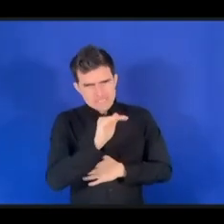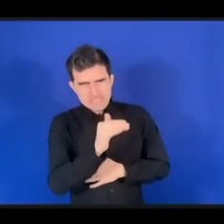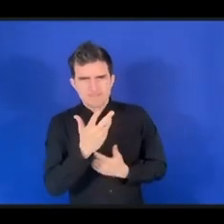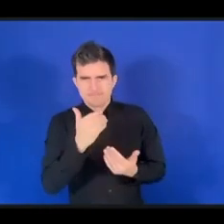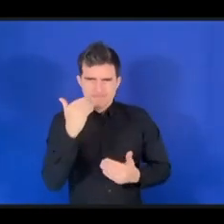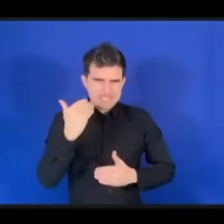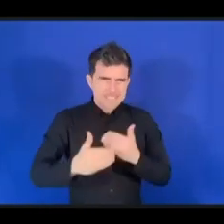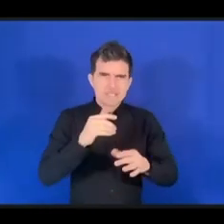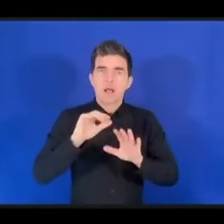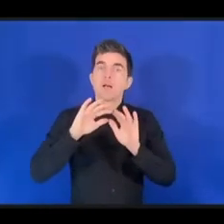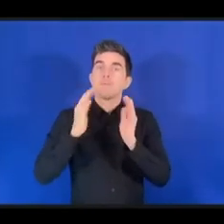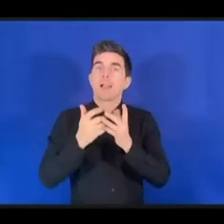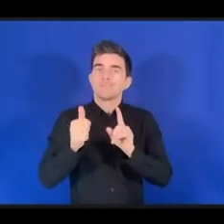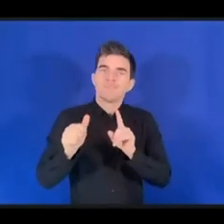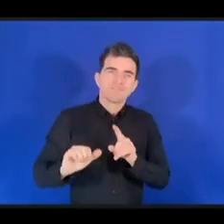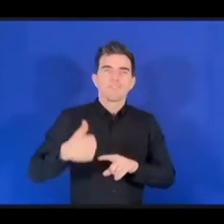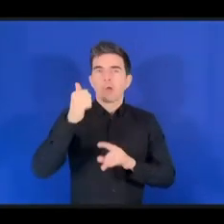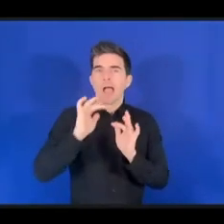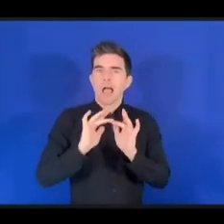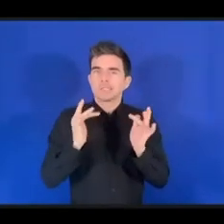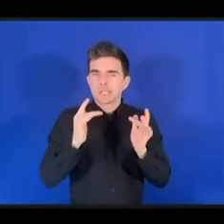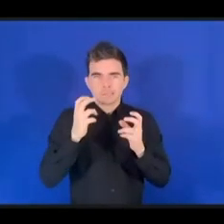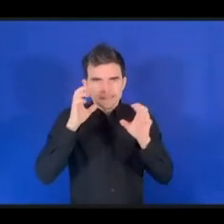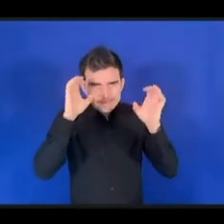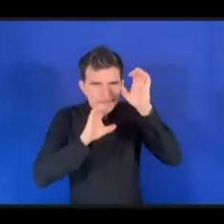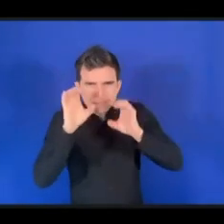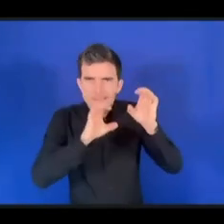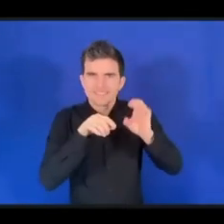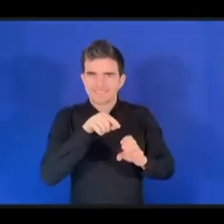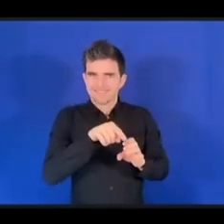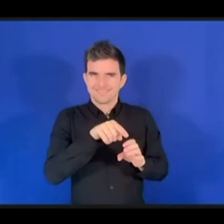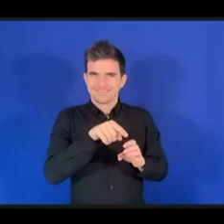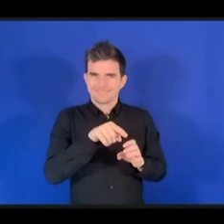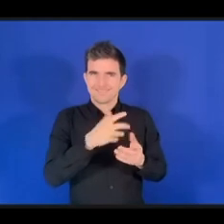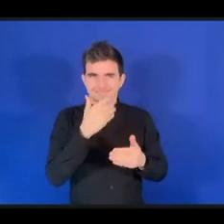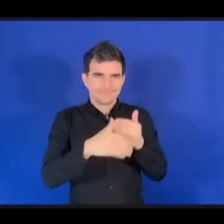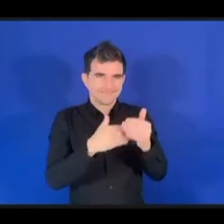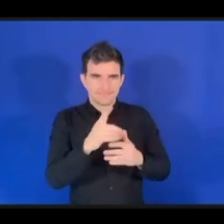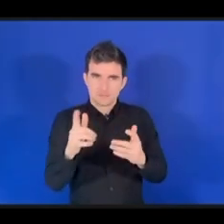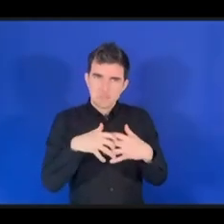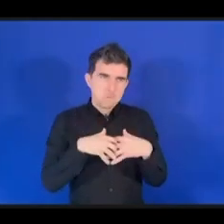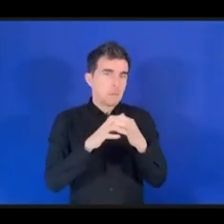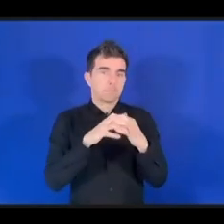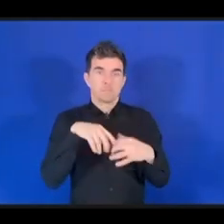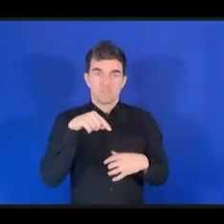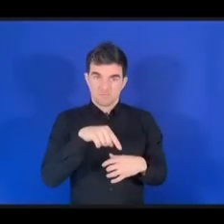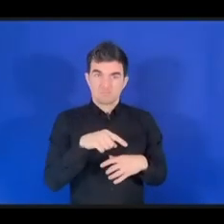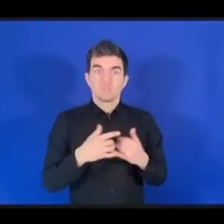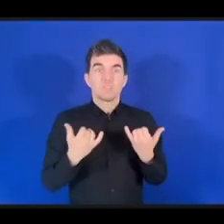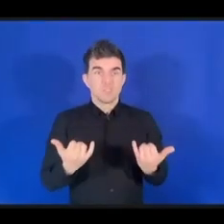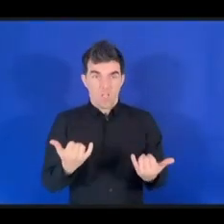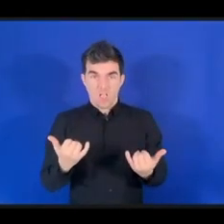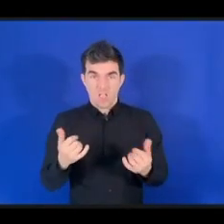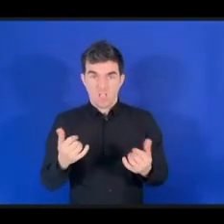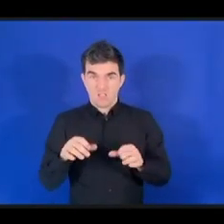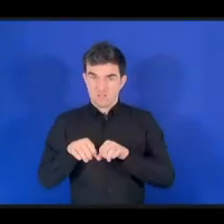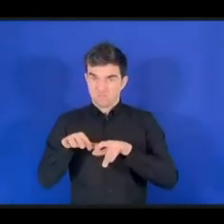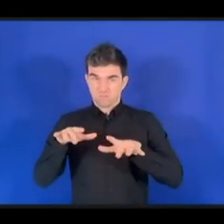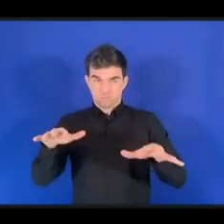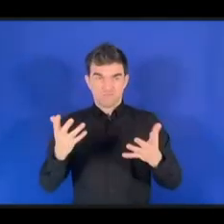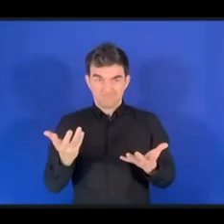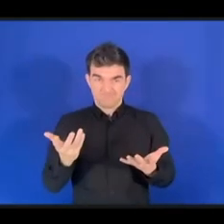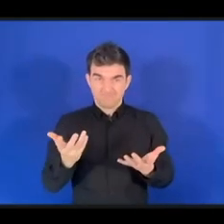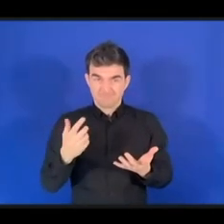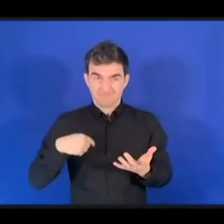率先的使用了现在的搜索的技术，我们也要庆贺他的成绩。Alan 呢，